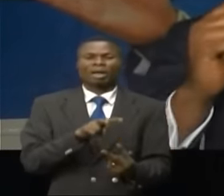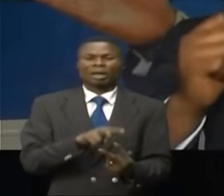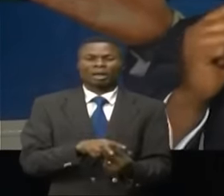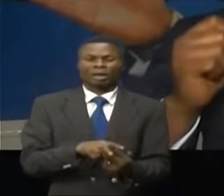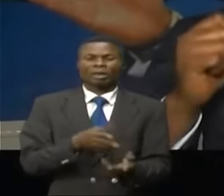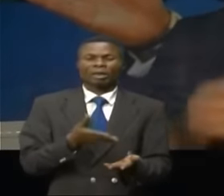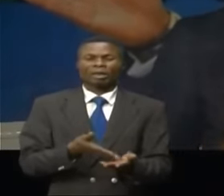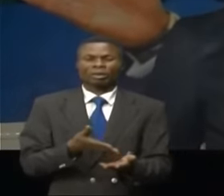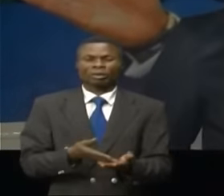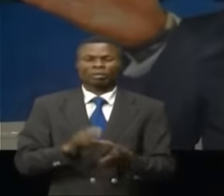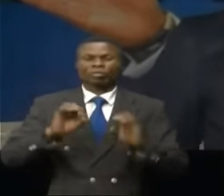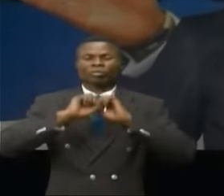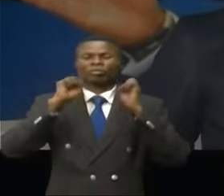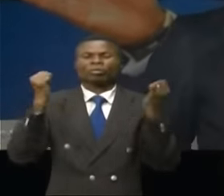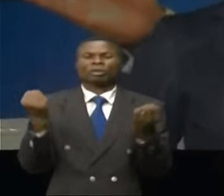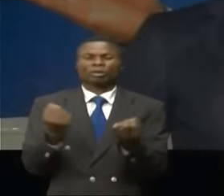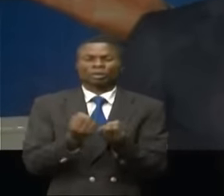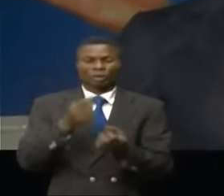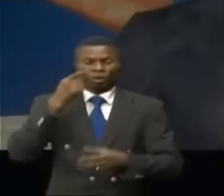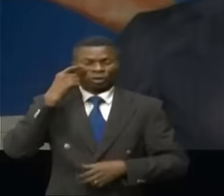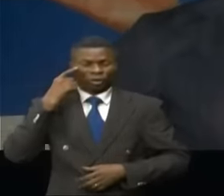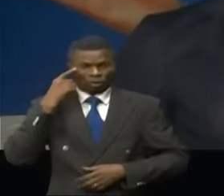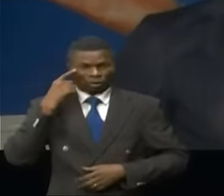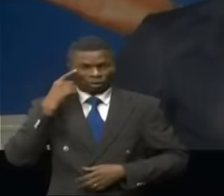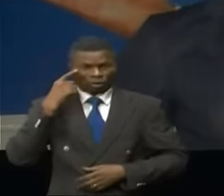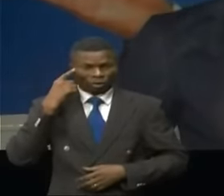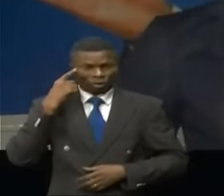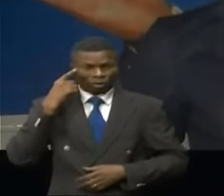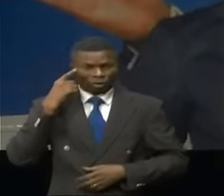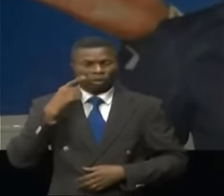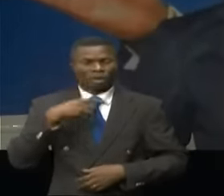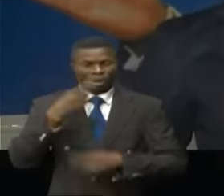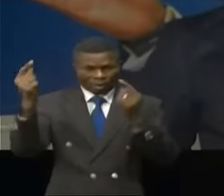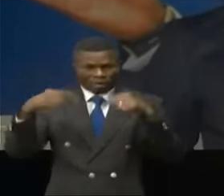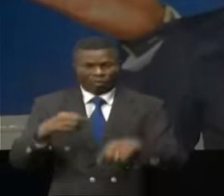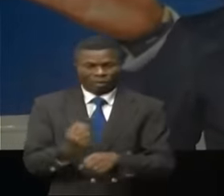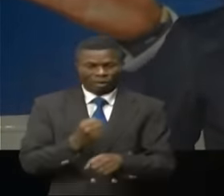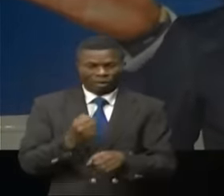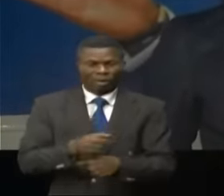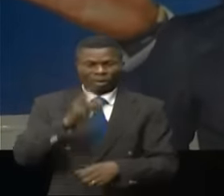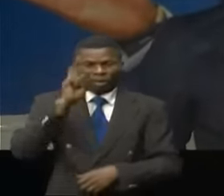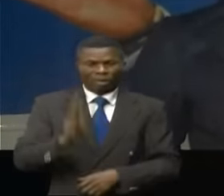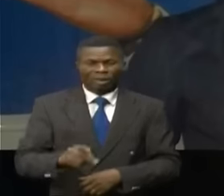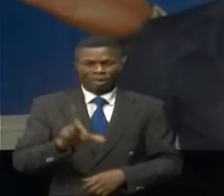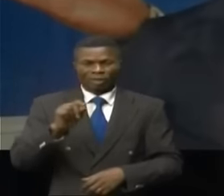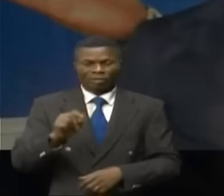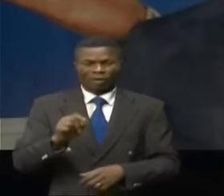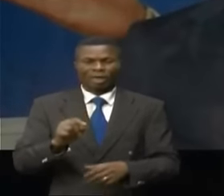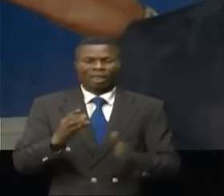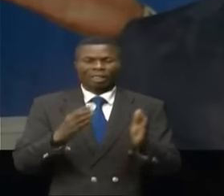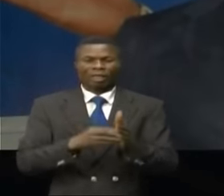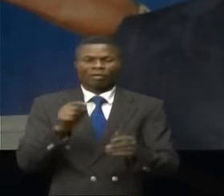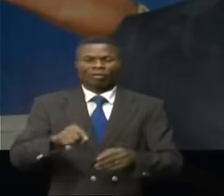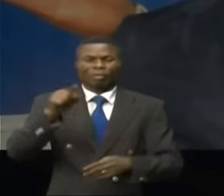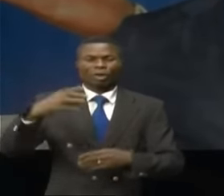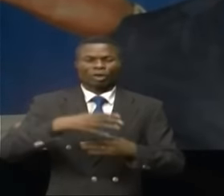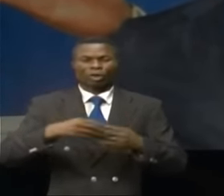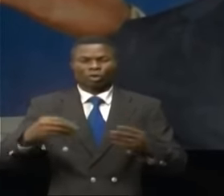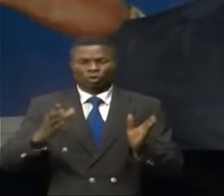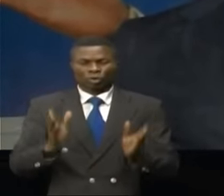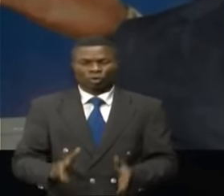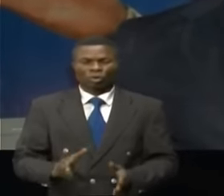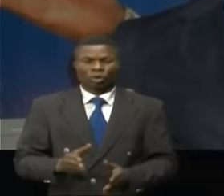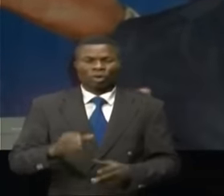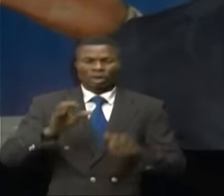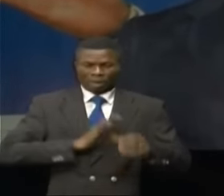que la société chinoise puisse investir 229 millions de dollars, il nous disait